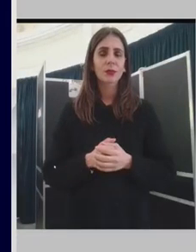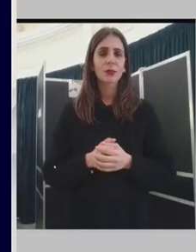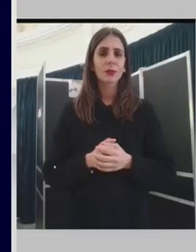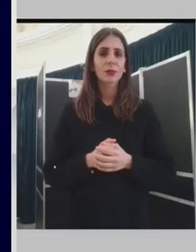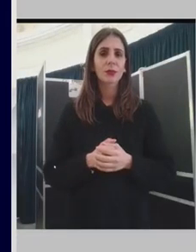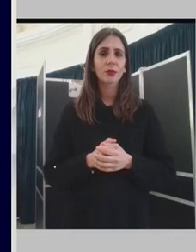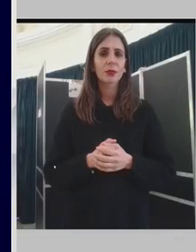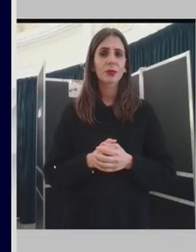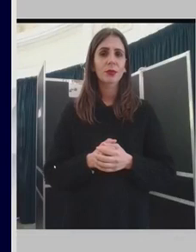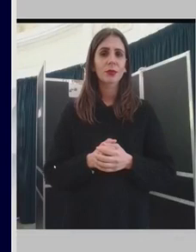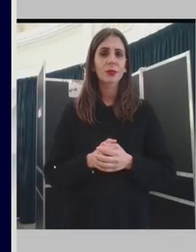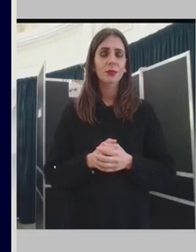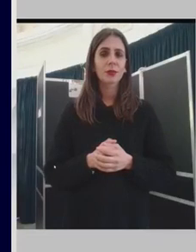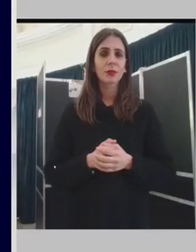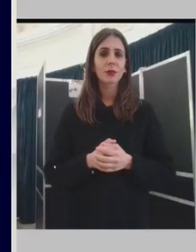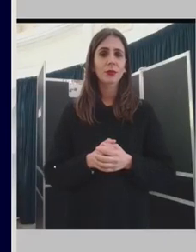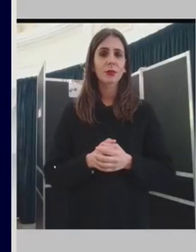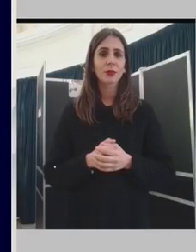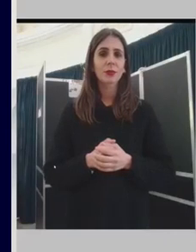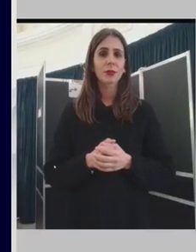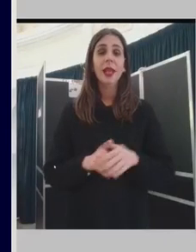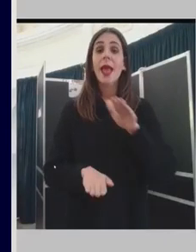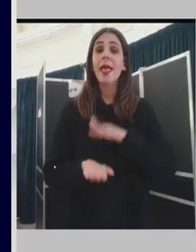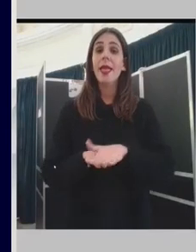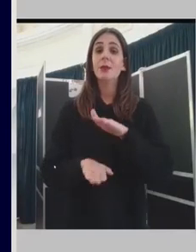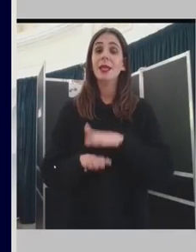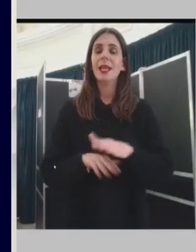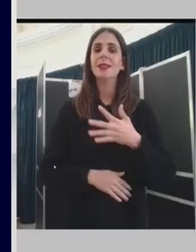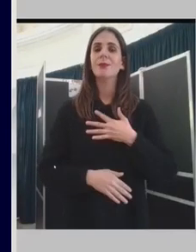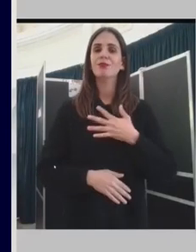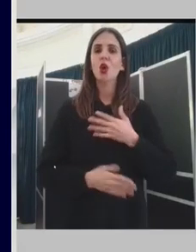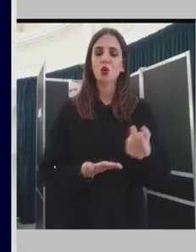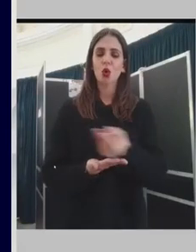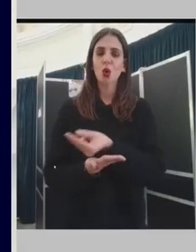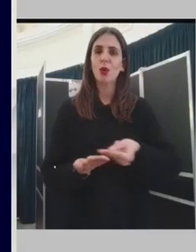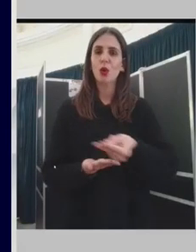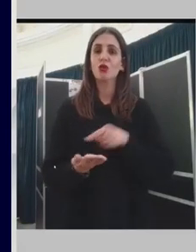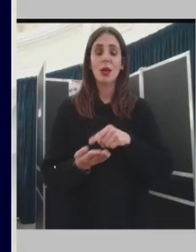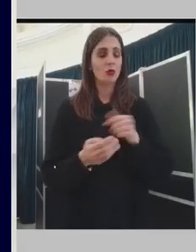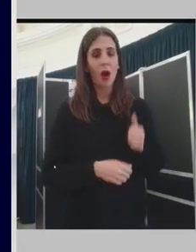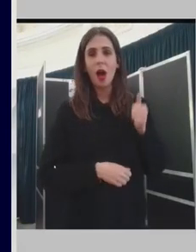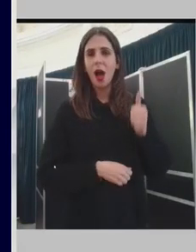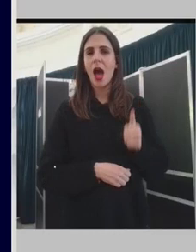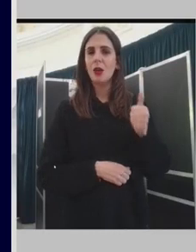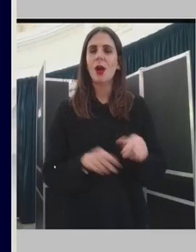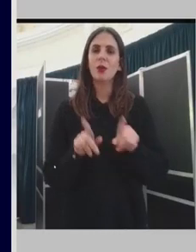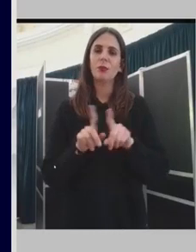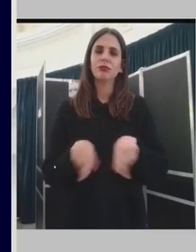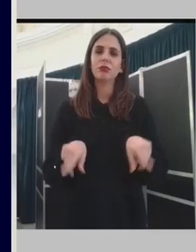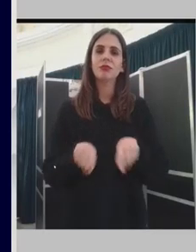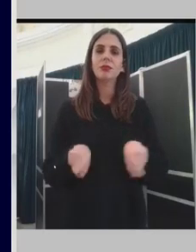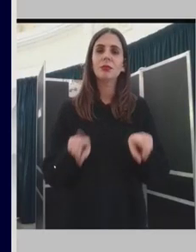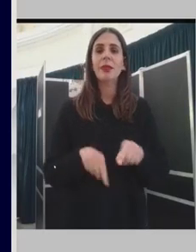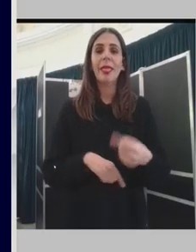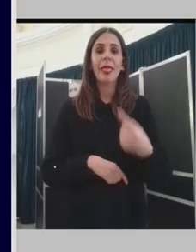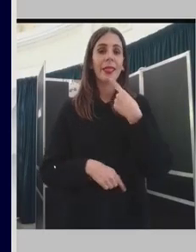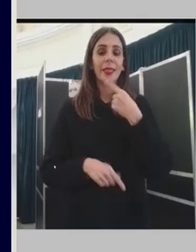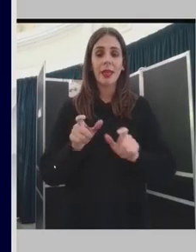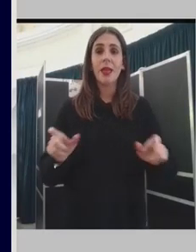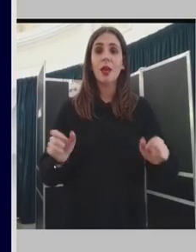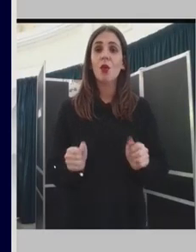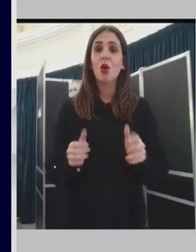individuato, partendo dall'esperienza di un nostro progetto che facciamo ogni anno, perché i nostri volontari, oltre